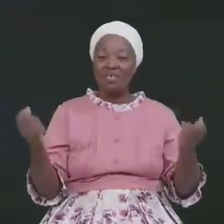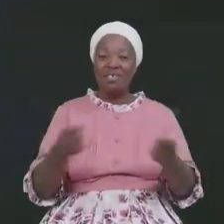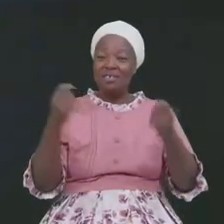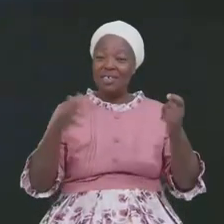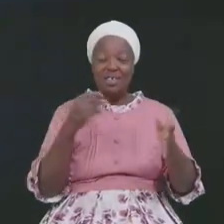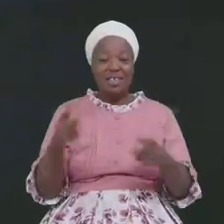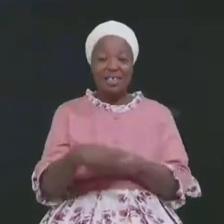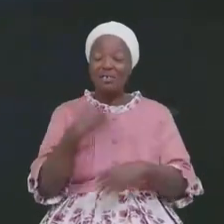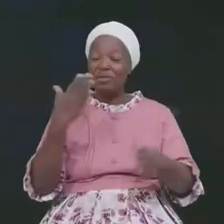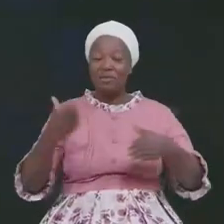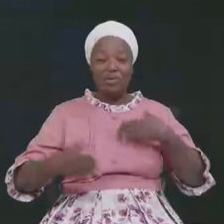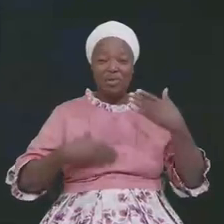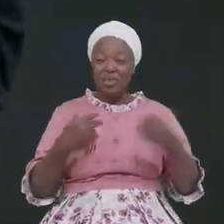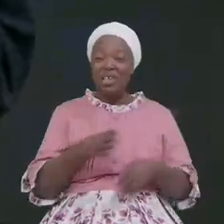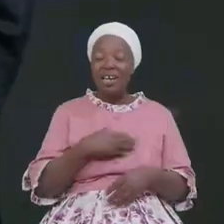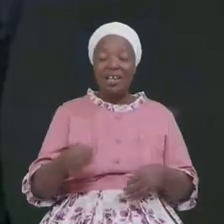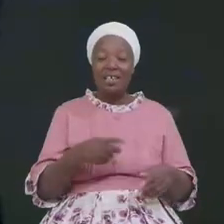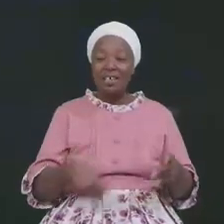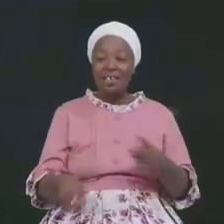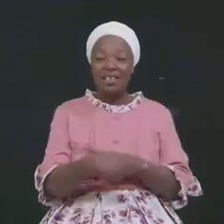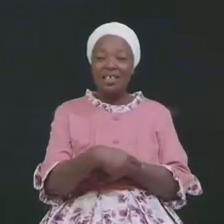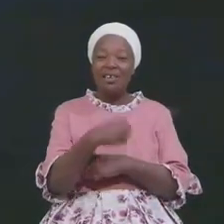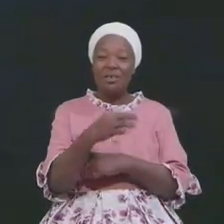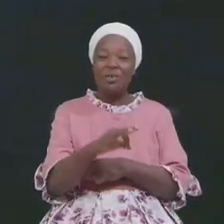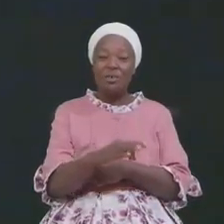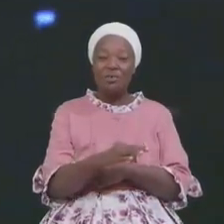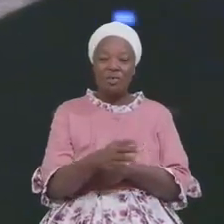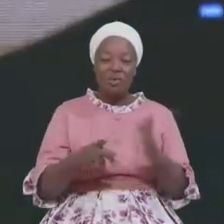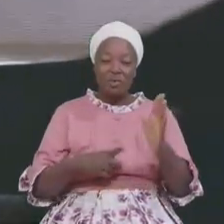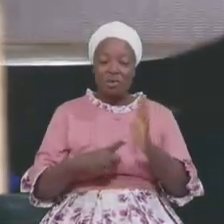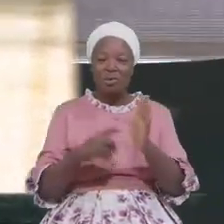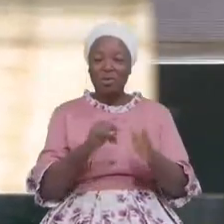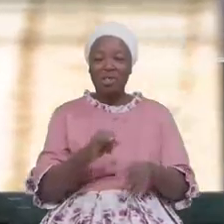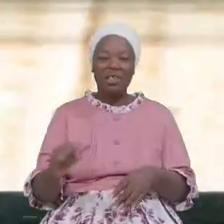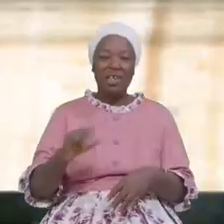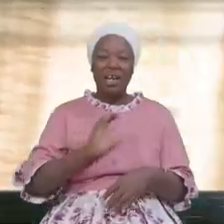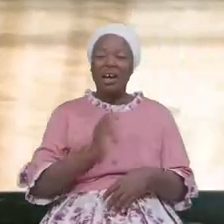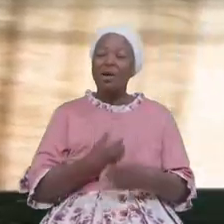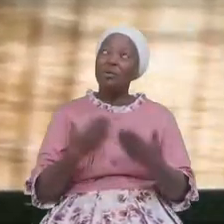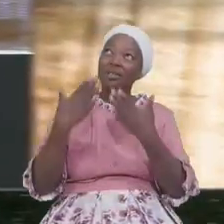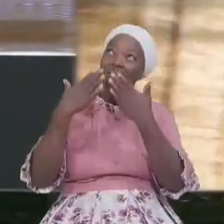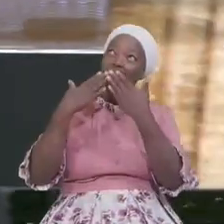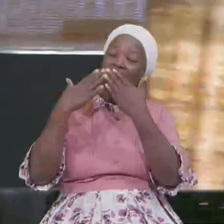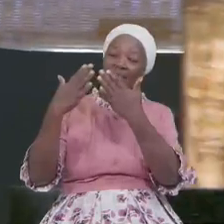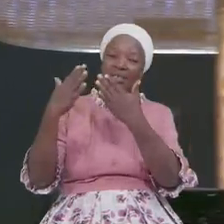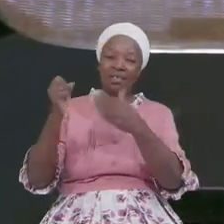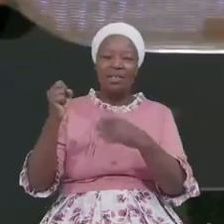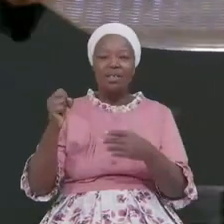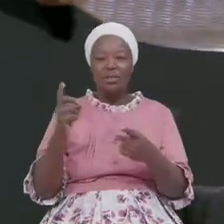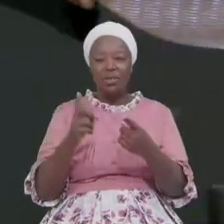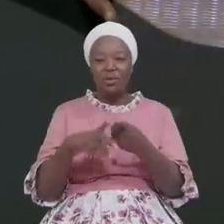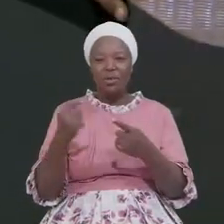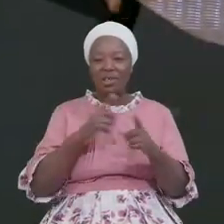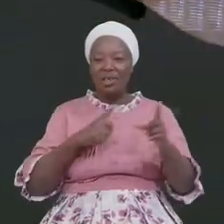joie, un jour pour exprimer notre gratitude à Dieu, au